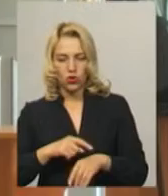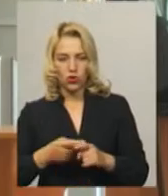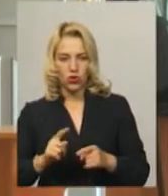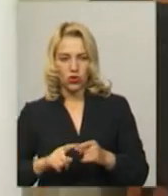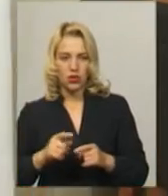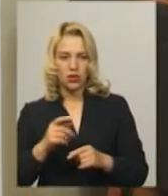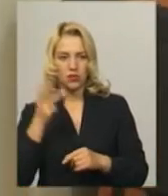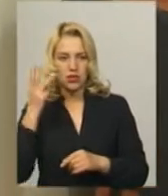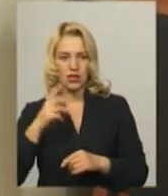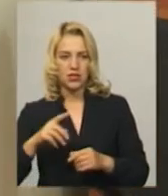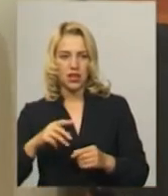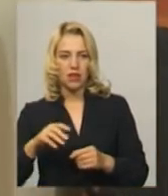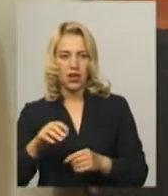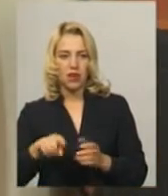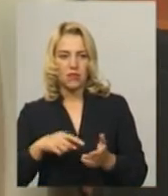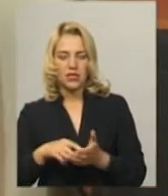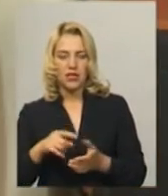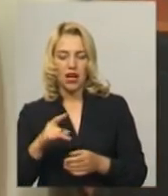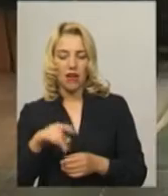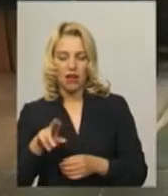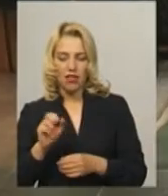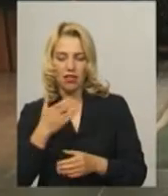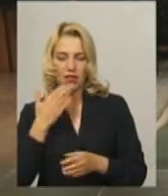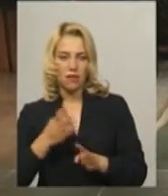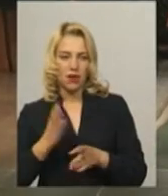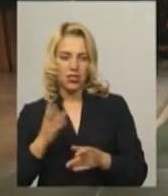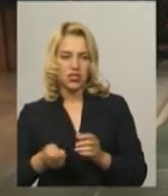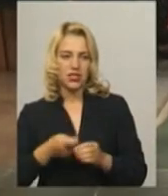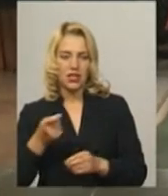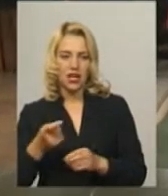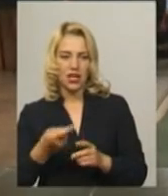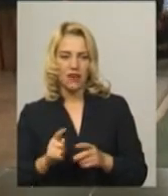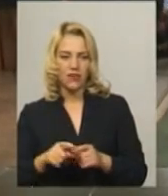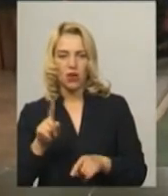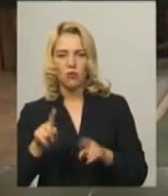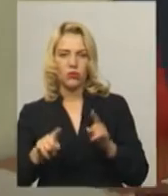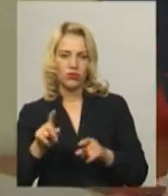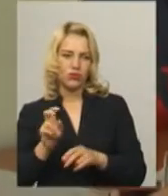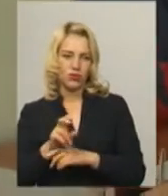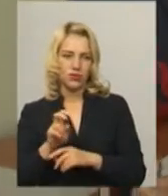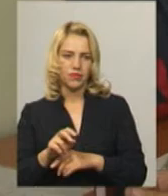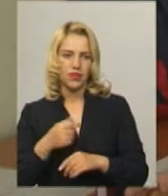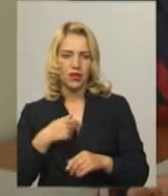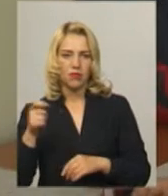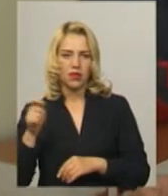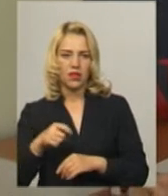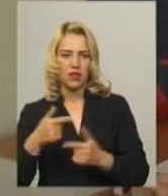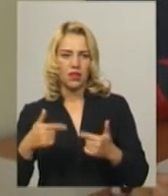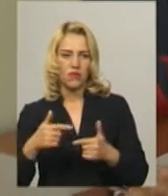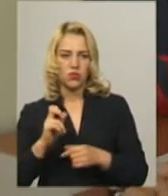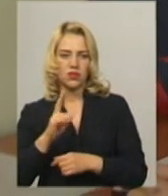реєстру виборців Хмельницької міської ради черг немає. Заяви на зміну місця голосування подають поодинокі відвідувачі. Приїхала в гості к